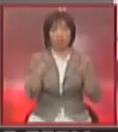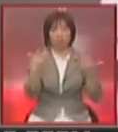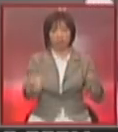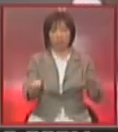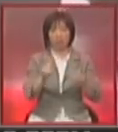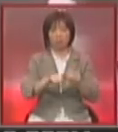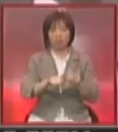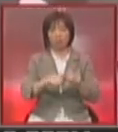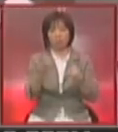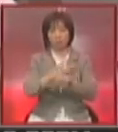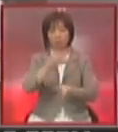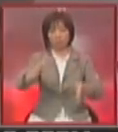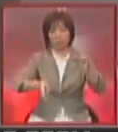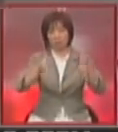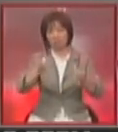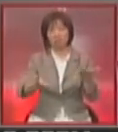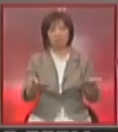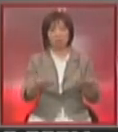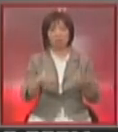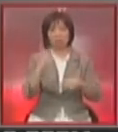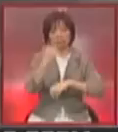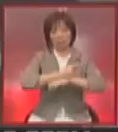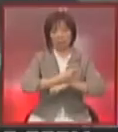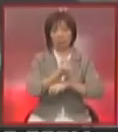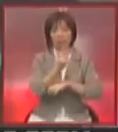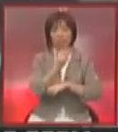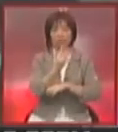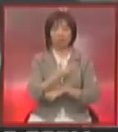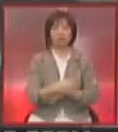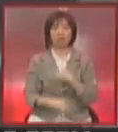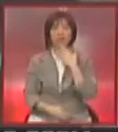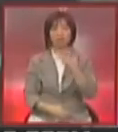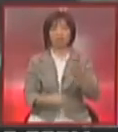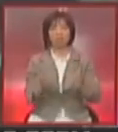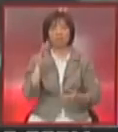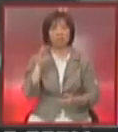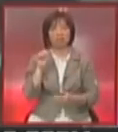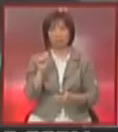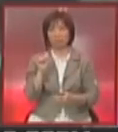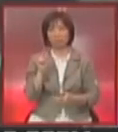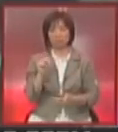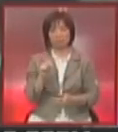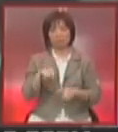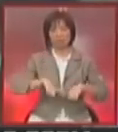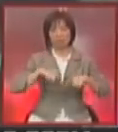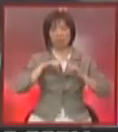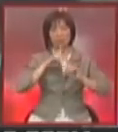ng impeachment trial day 15. Cheryl? Maraming salamat, Mean Los Baños. Nagulat live mula sa Senado.